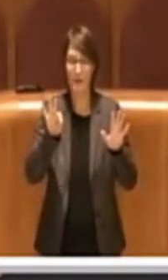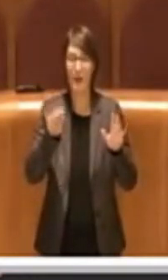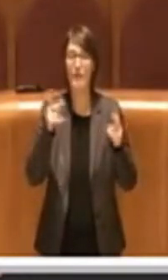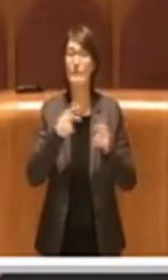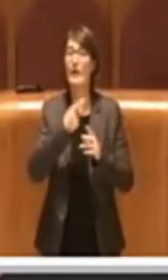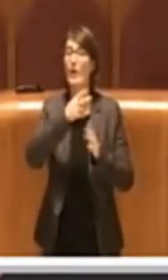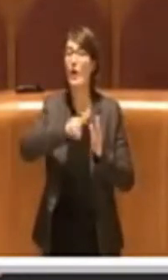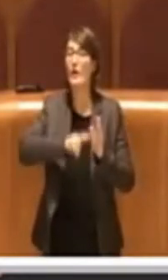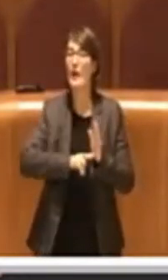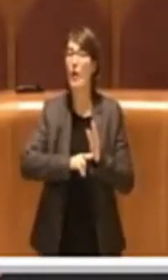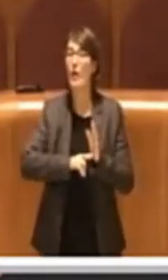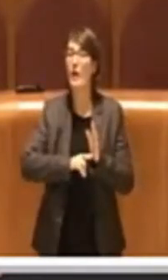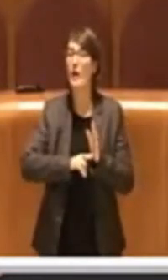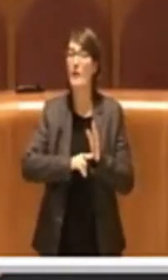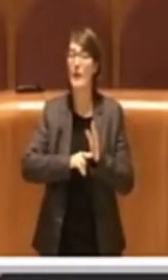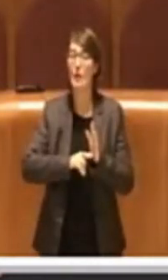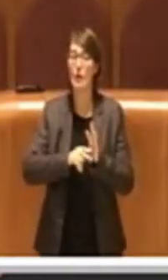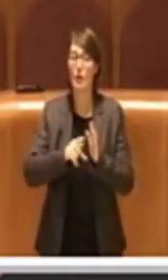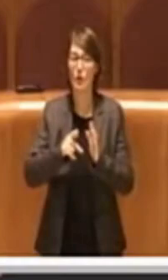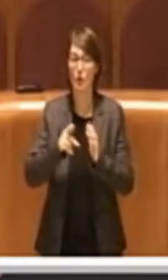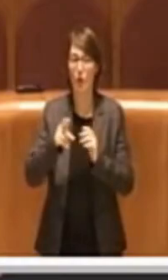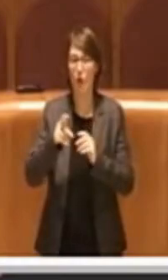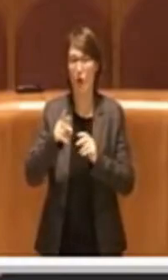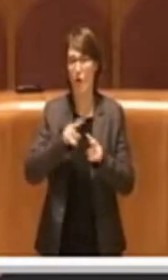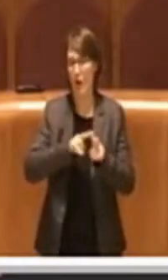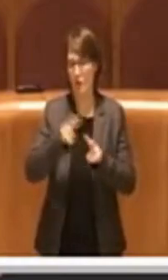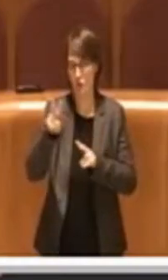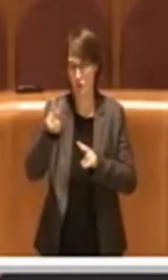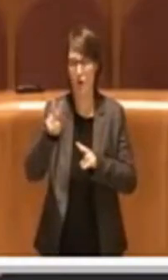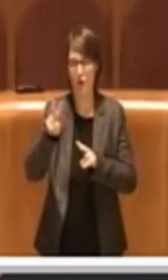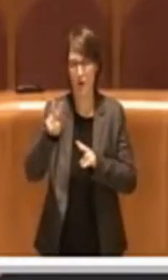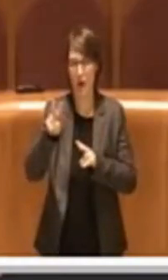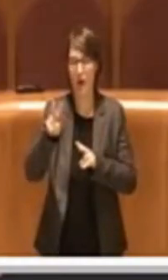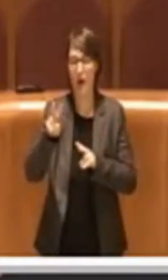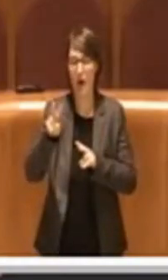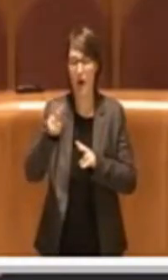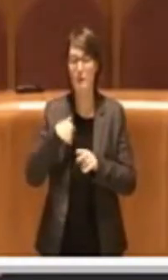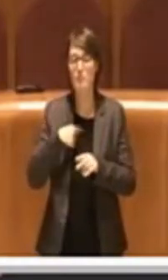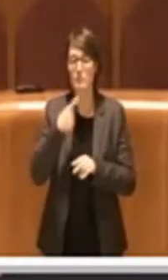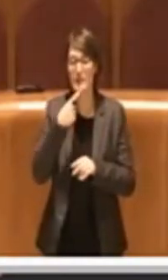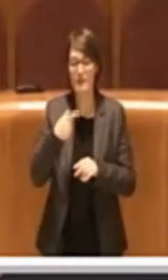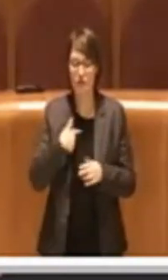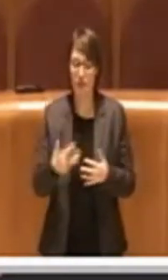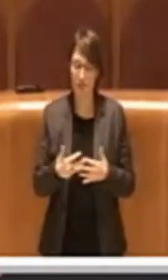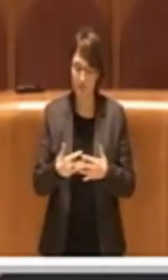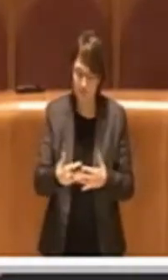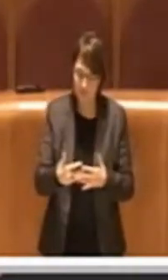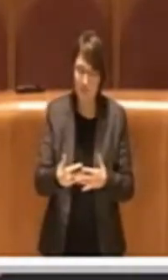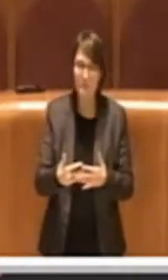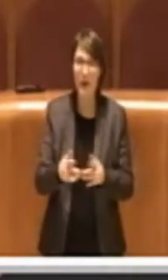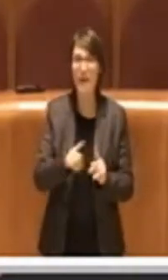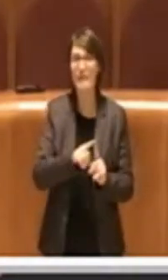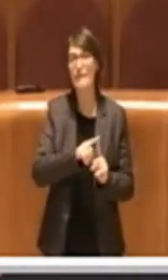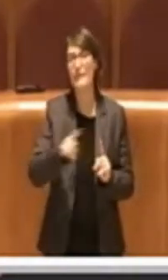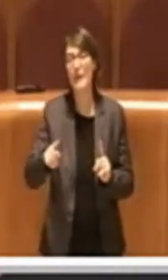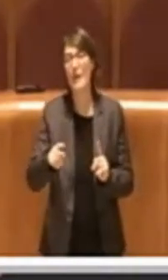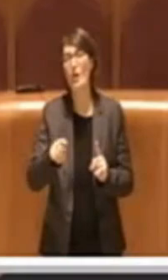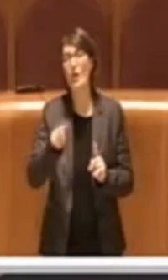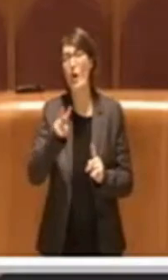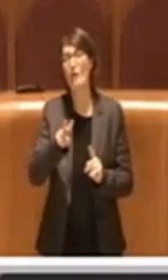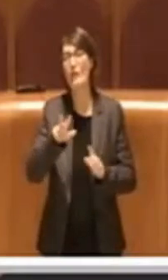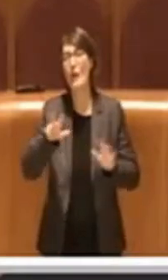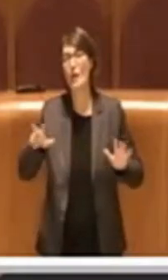per una gestazione che sia dalla ventesima alla ventottesima settimana